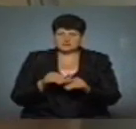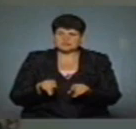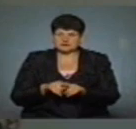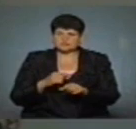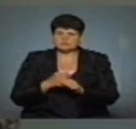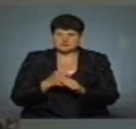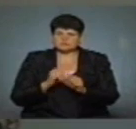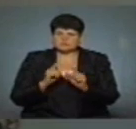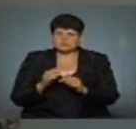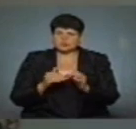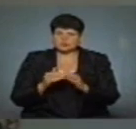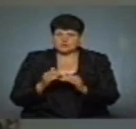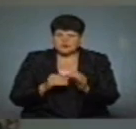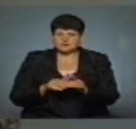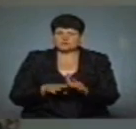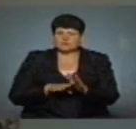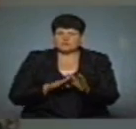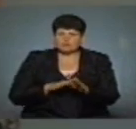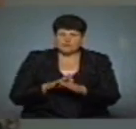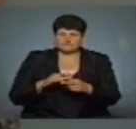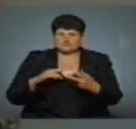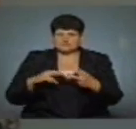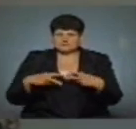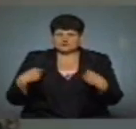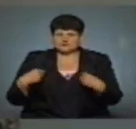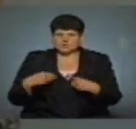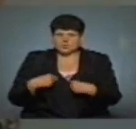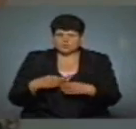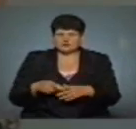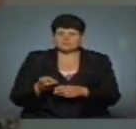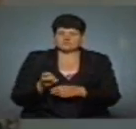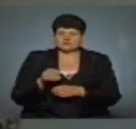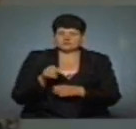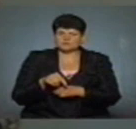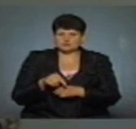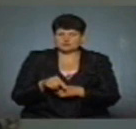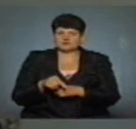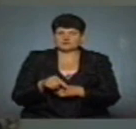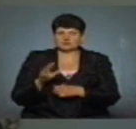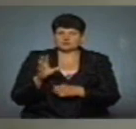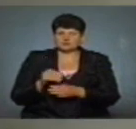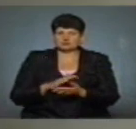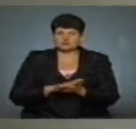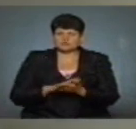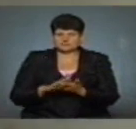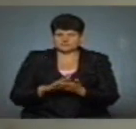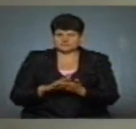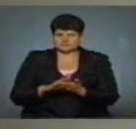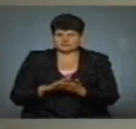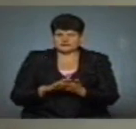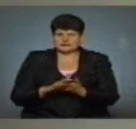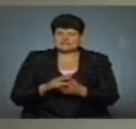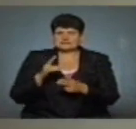працюємо тільки руками. Тут повністю змінюється одяг після виділення, ми приходимо сюди. У всьому чистому.